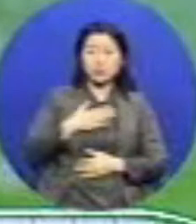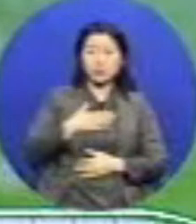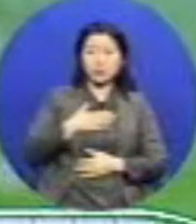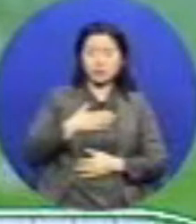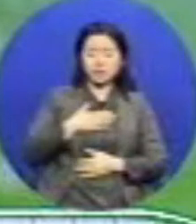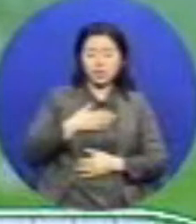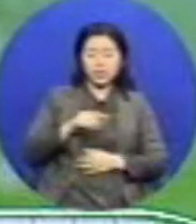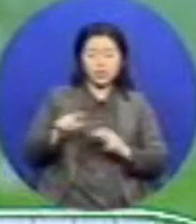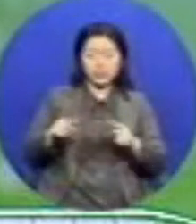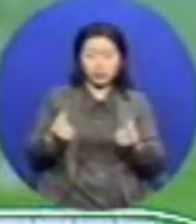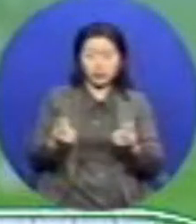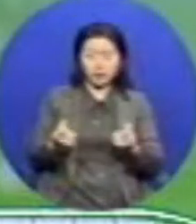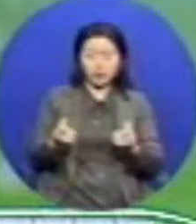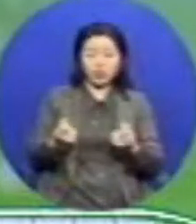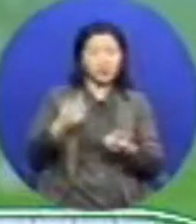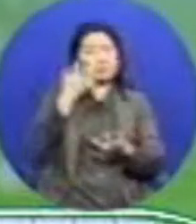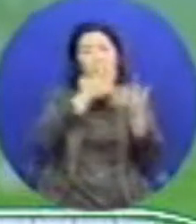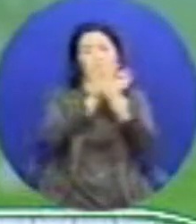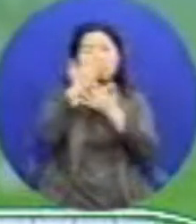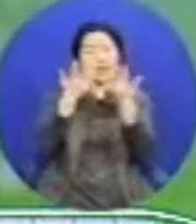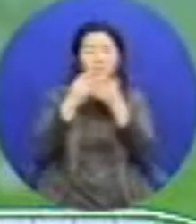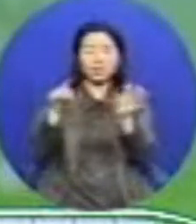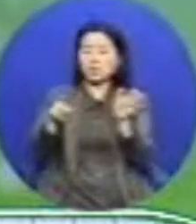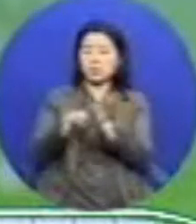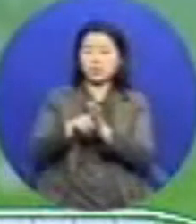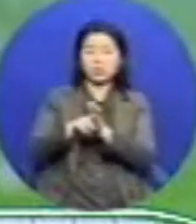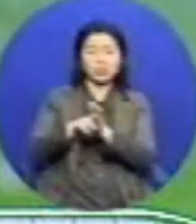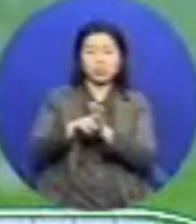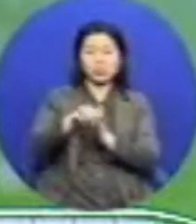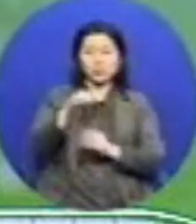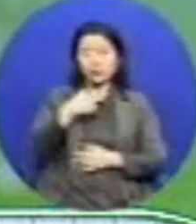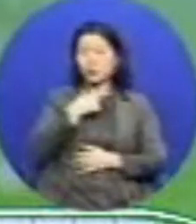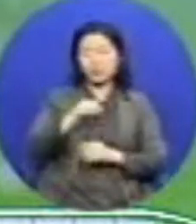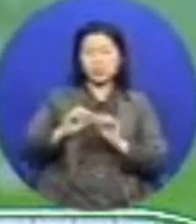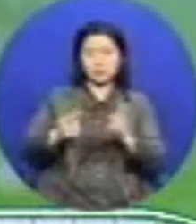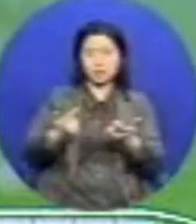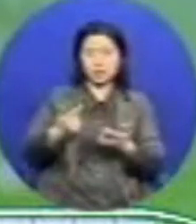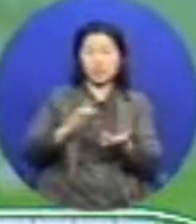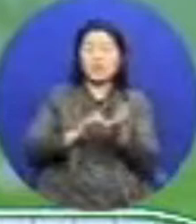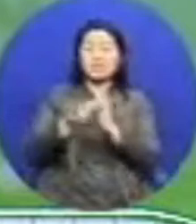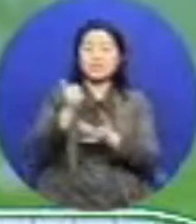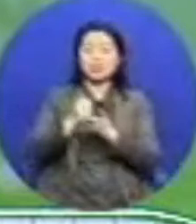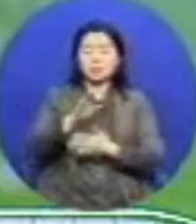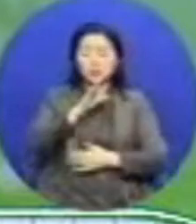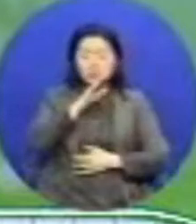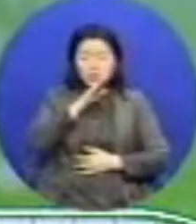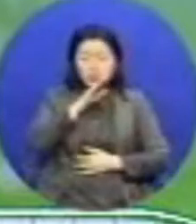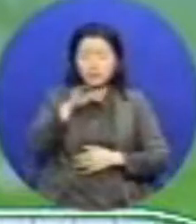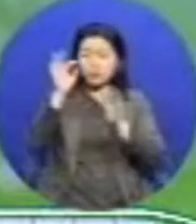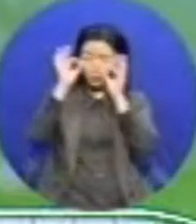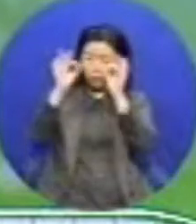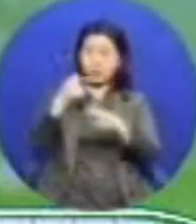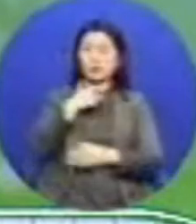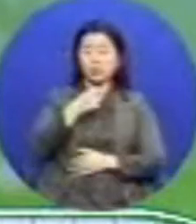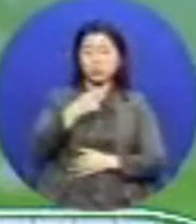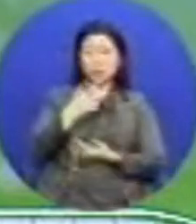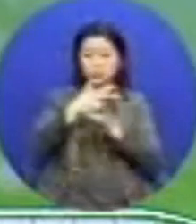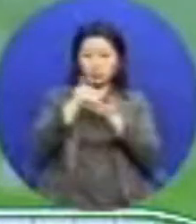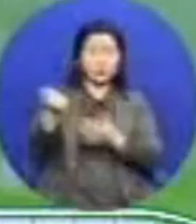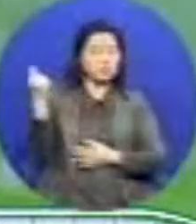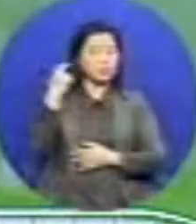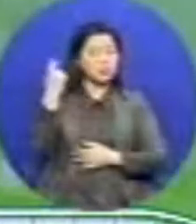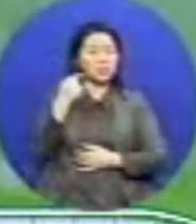믿는 거 원하지 않습니다 예수님을 진짜 바라보기 원합니다 주님의 음성을 정말 저도 듣기 원합니다